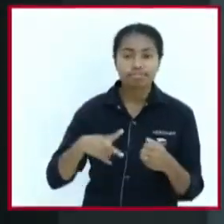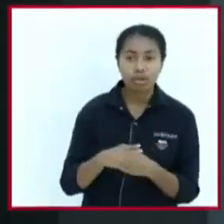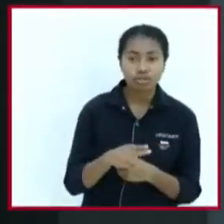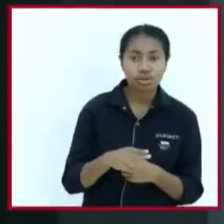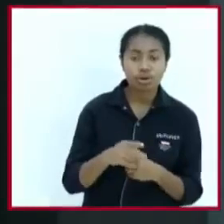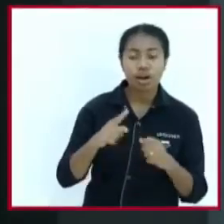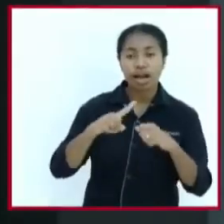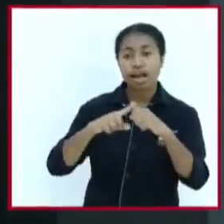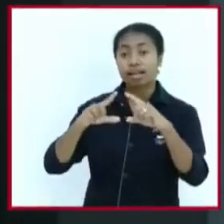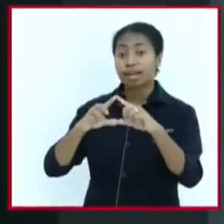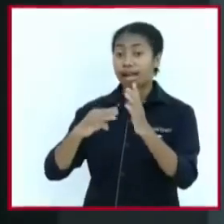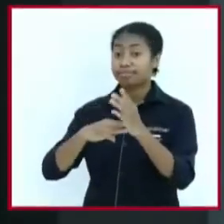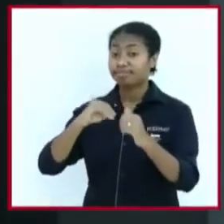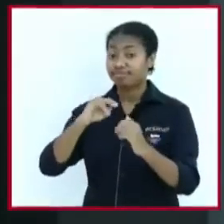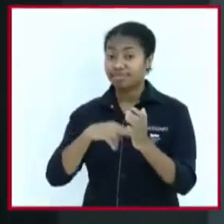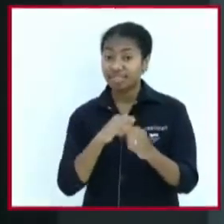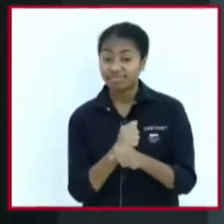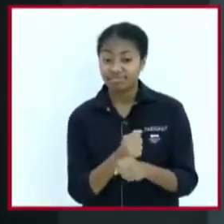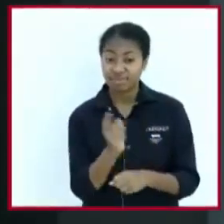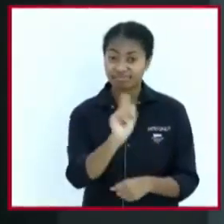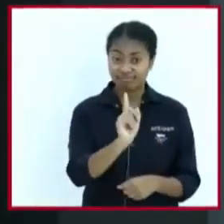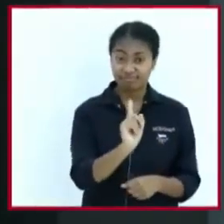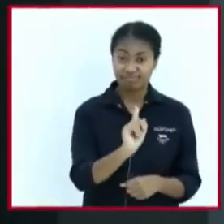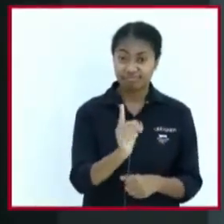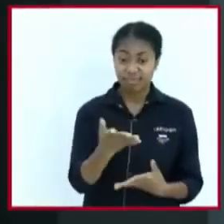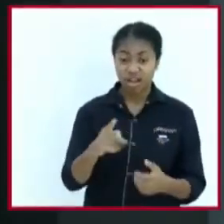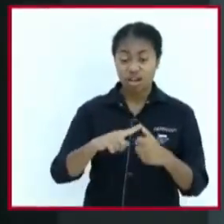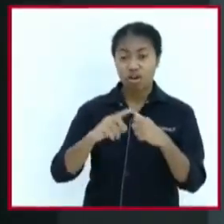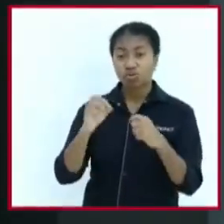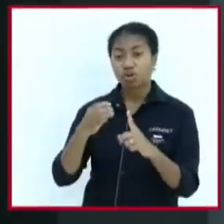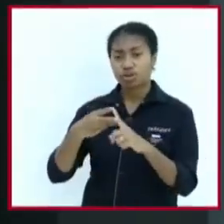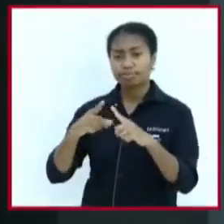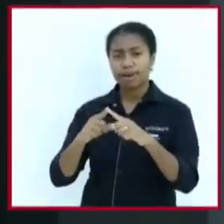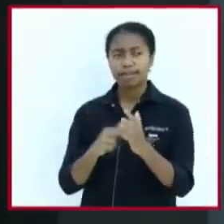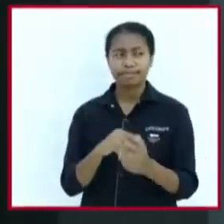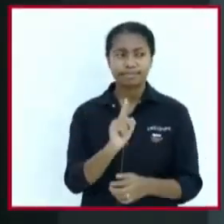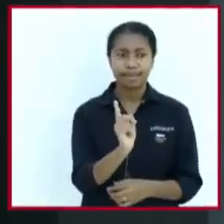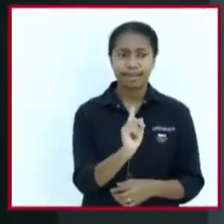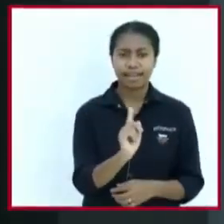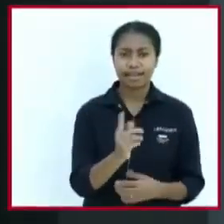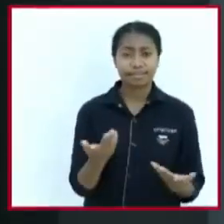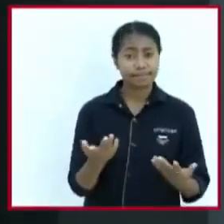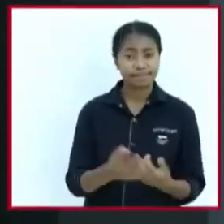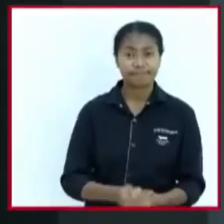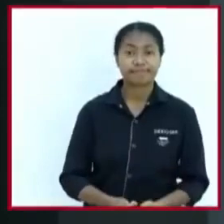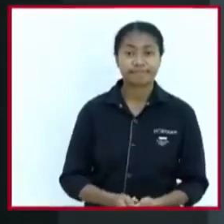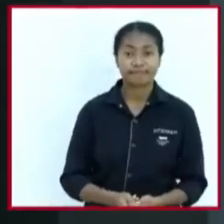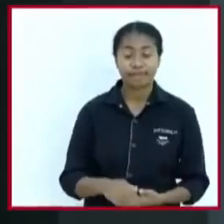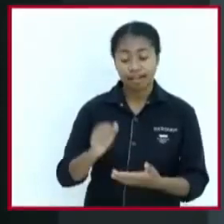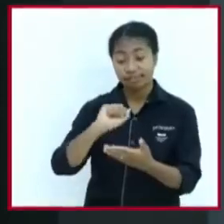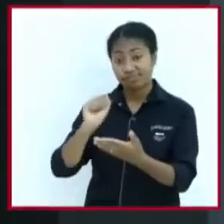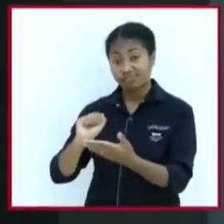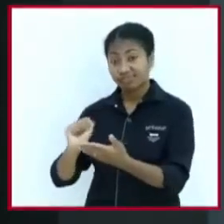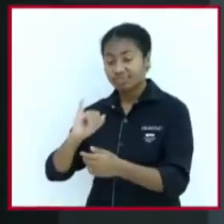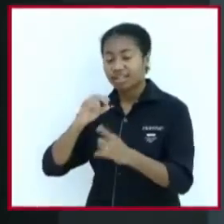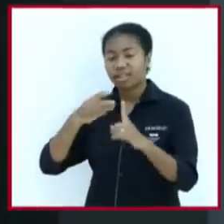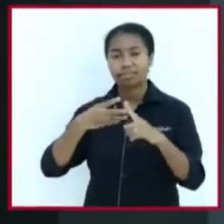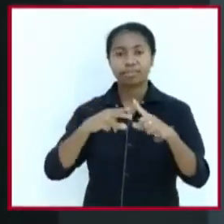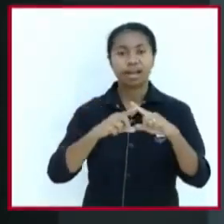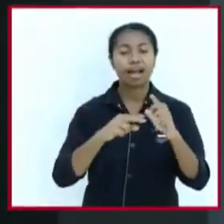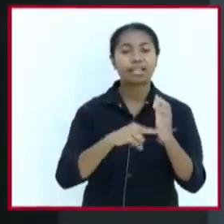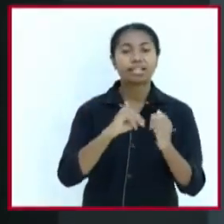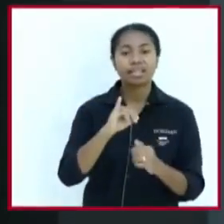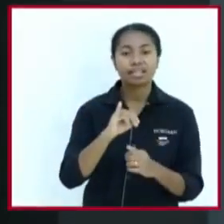Di mana kalian punya korban tak ada korban di kalian Hai tapi penulis surat Ibrani bilang apa